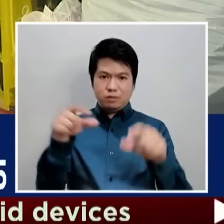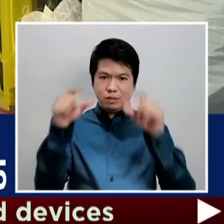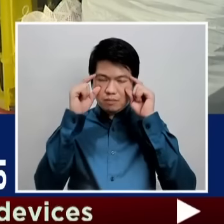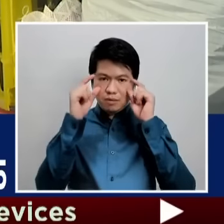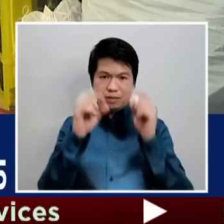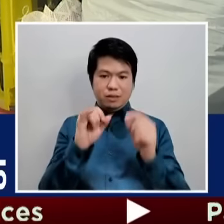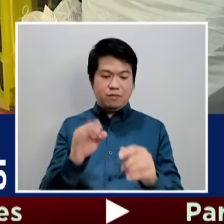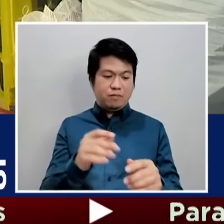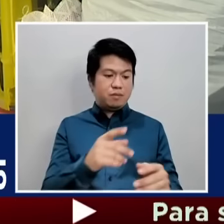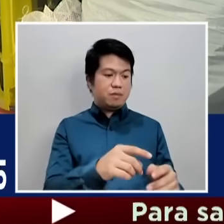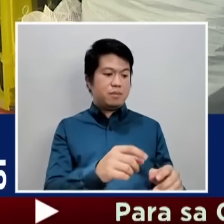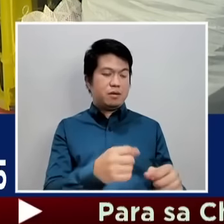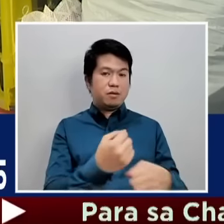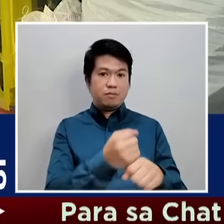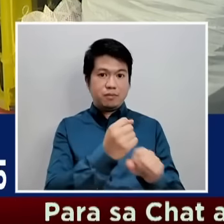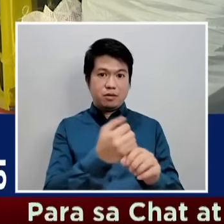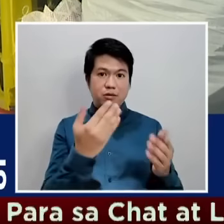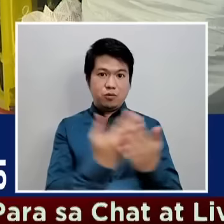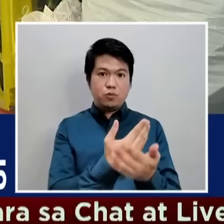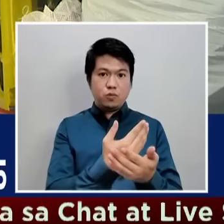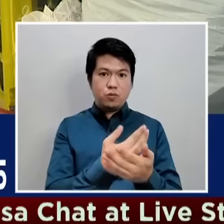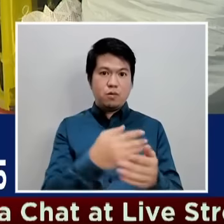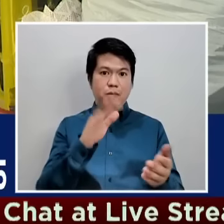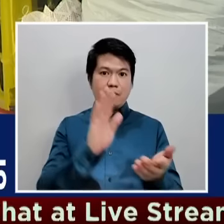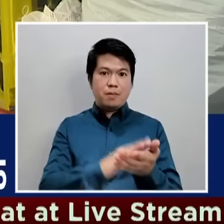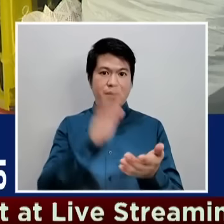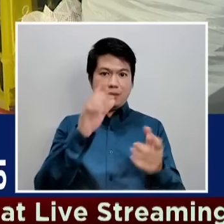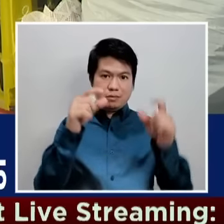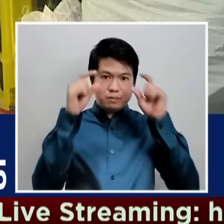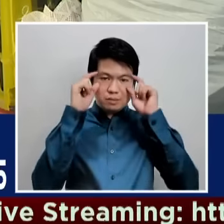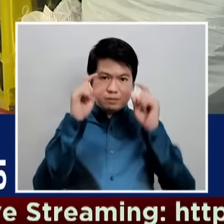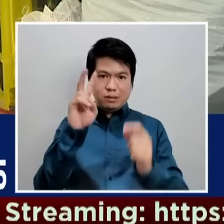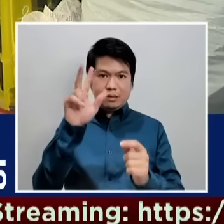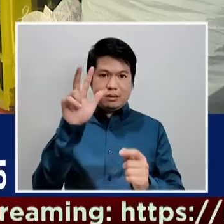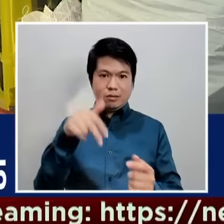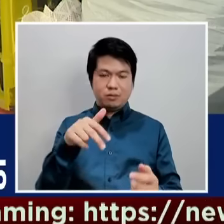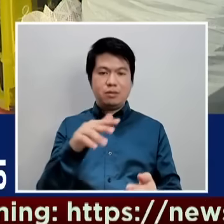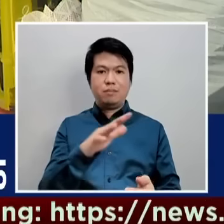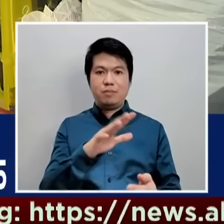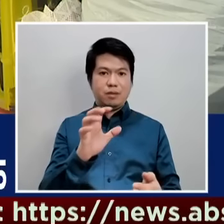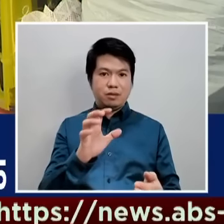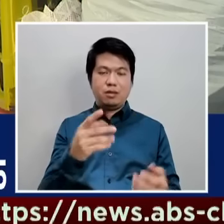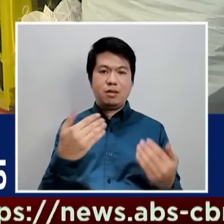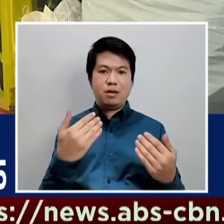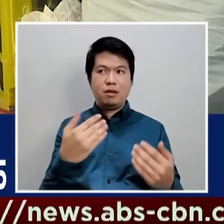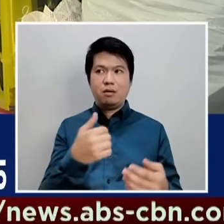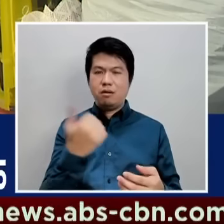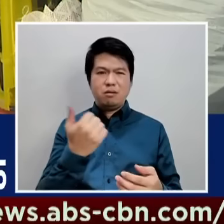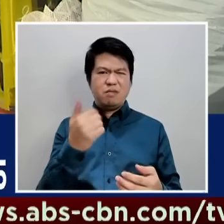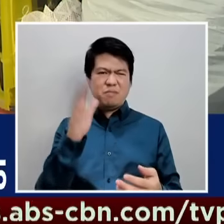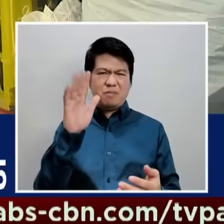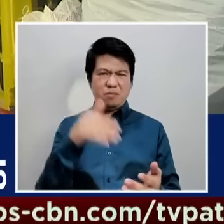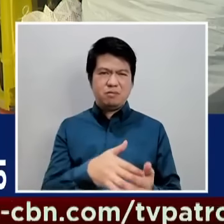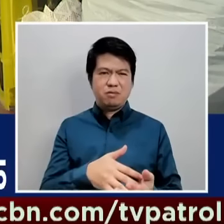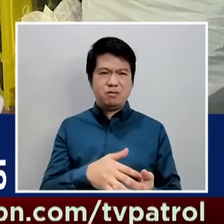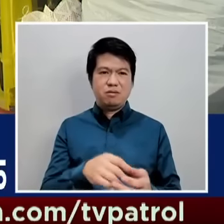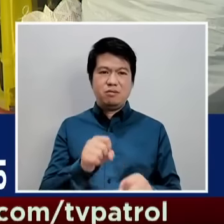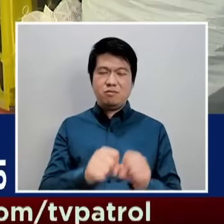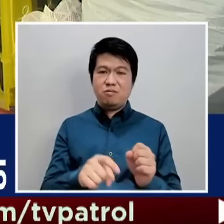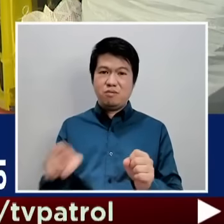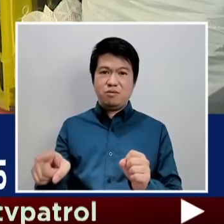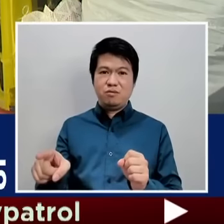talaga. 3-5, pero palimalibo, ganun. Kaya dala ko sa mga wukayo ka